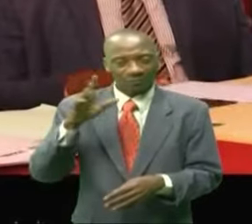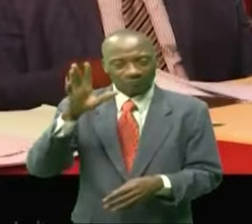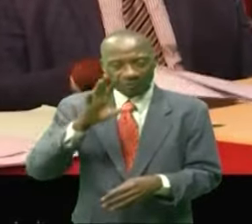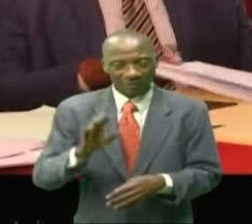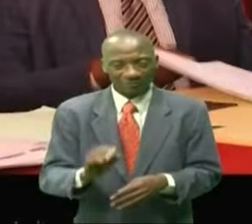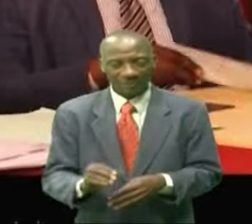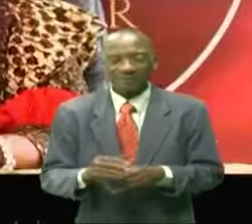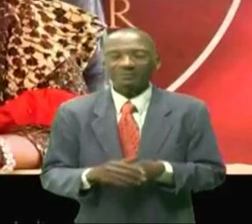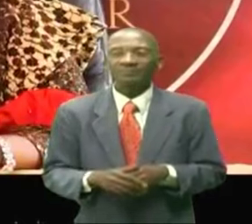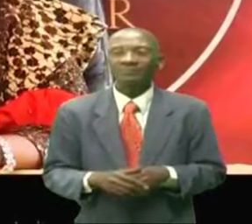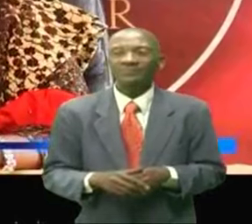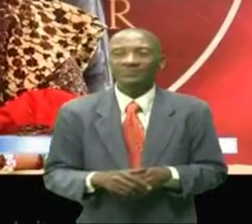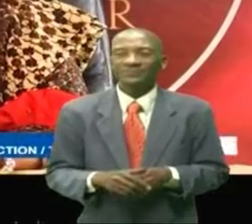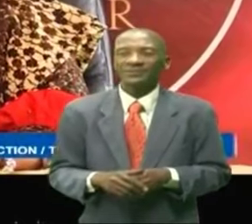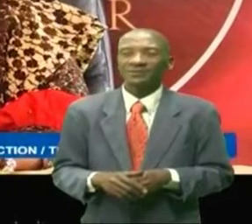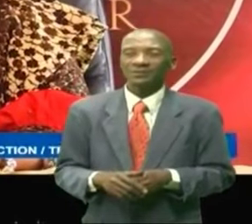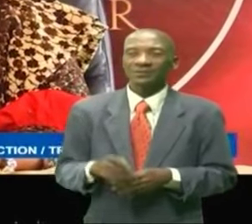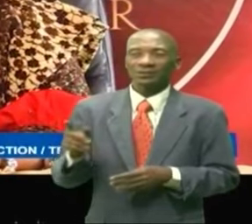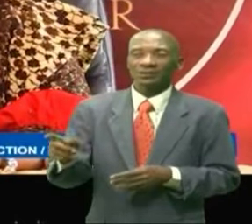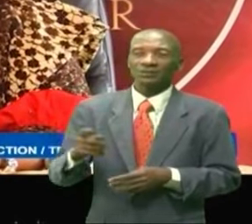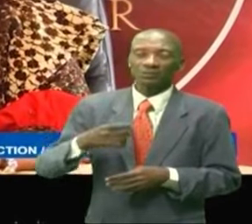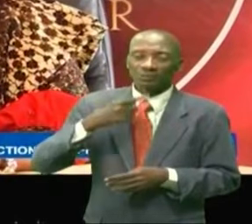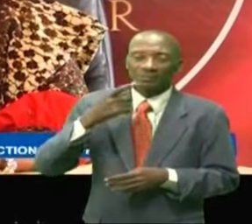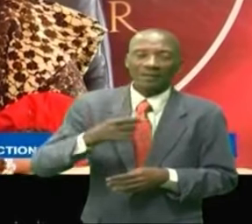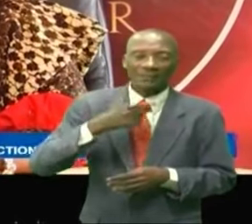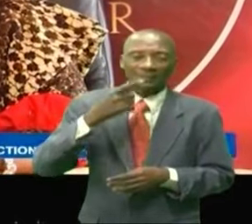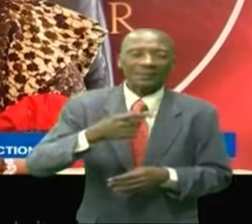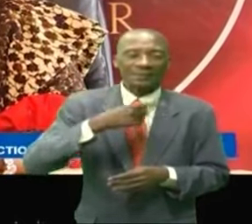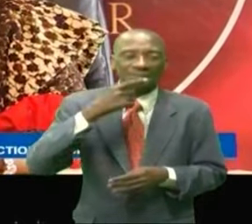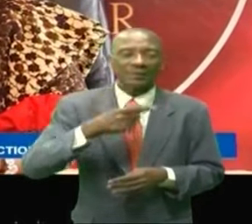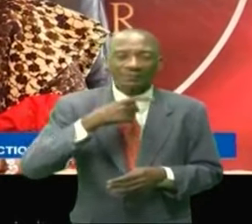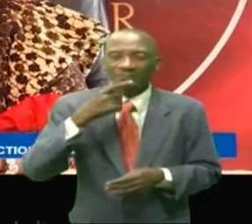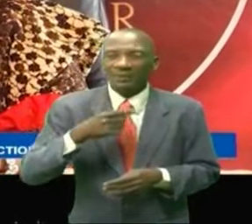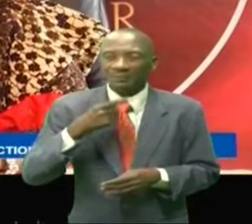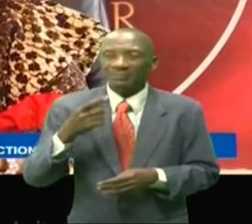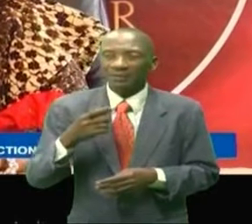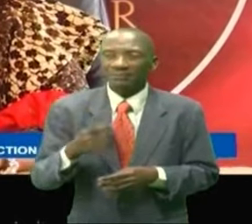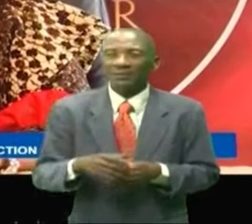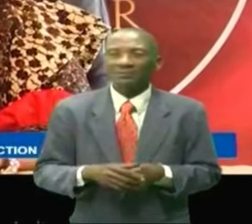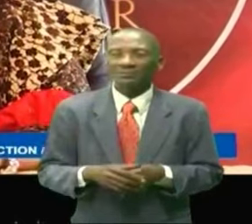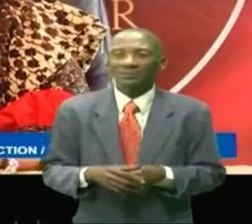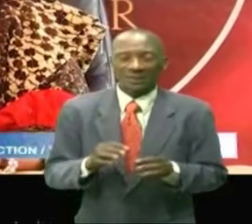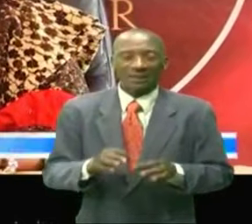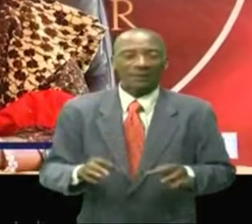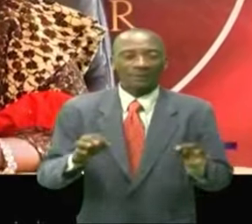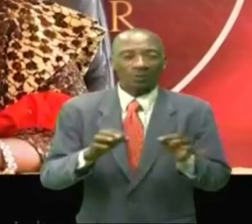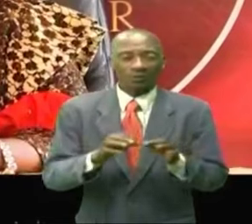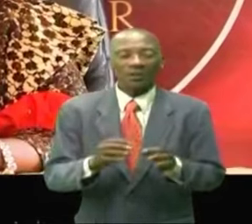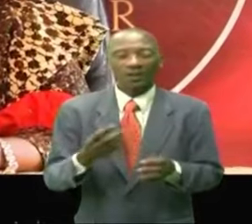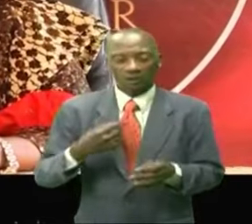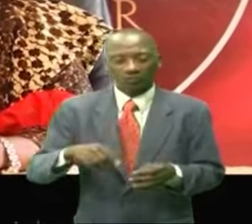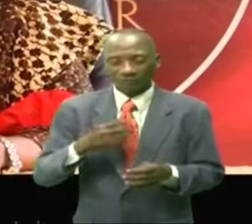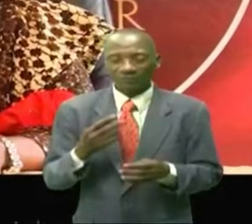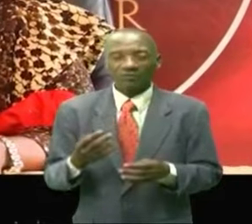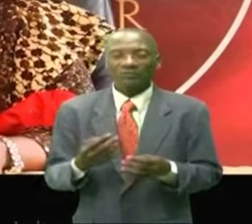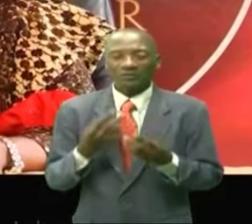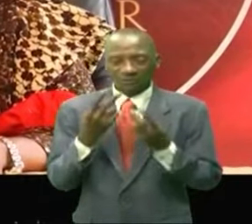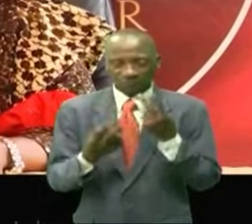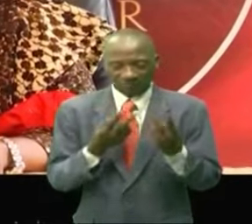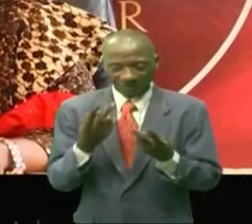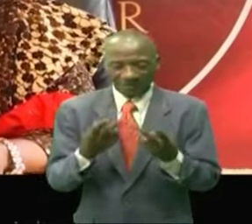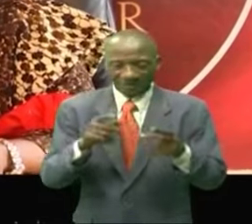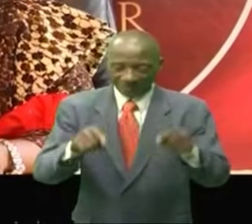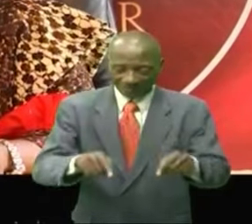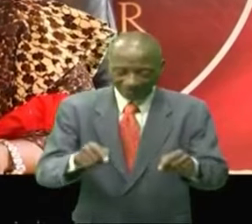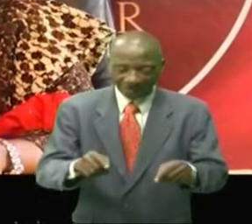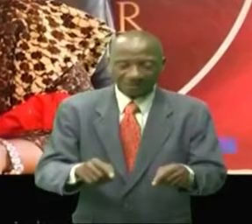comme religieuses, se sont vues décerner ce prix qui récompense le mérite et les valeurs des femmes et a accompagné